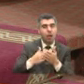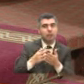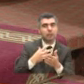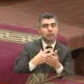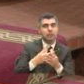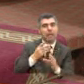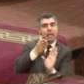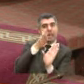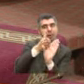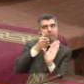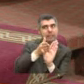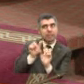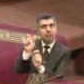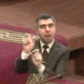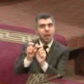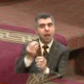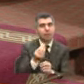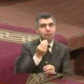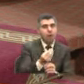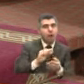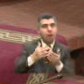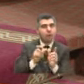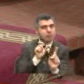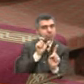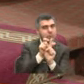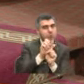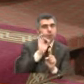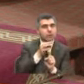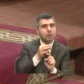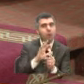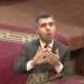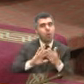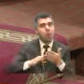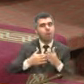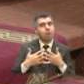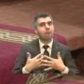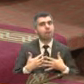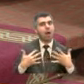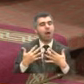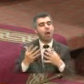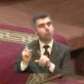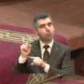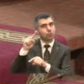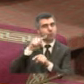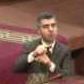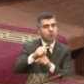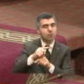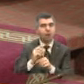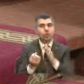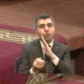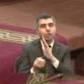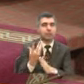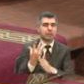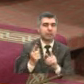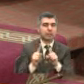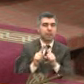فالناس تيشاركوا بالاطفال ديالهم. تيبقى خاص واحد المراجعه ديال نظام التكوين، لانه نظام التكوين